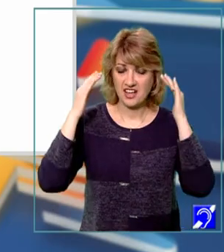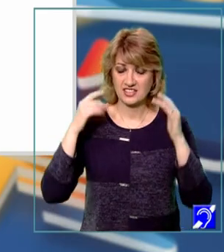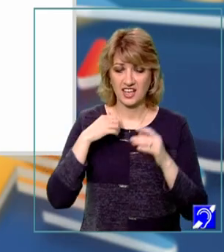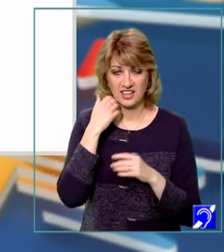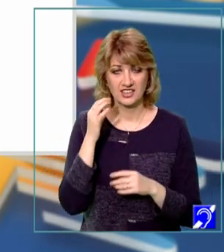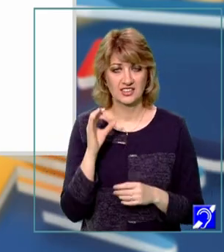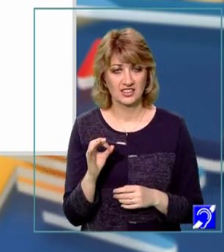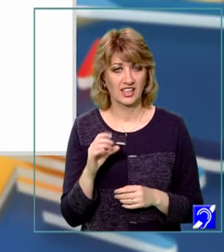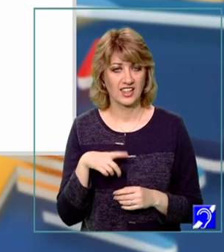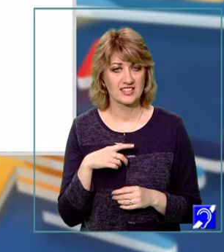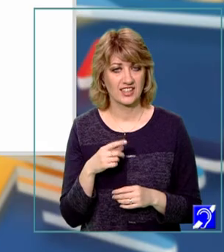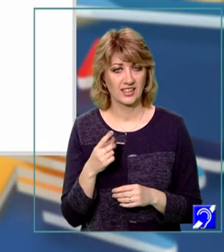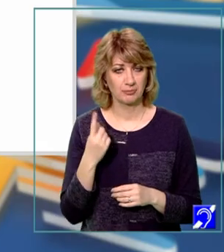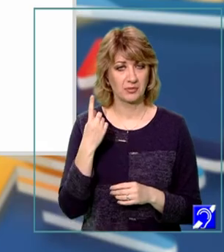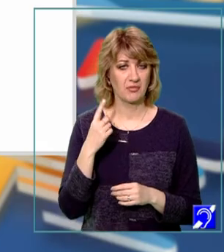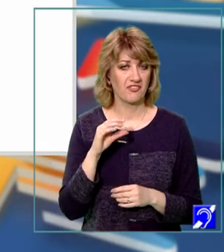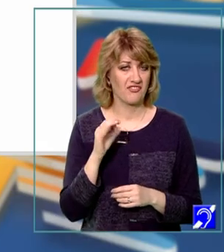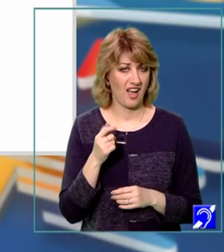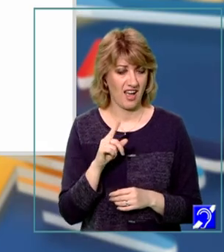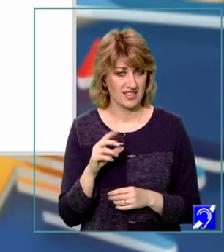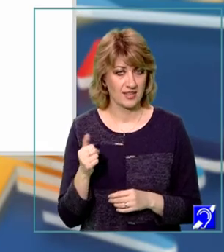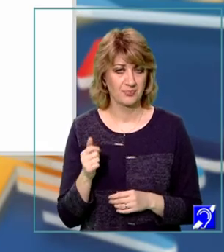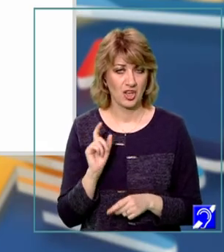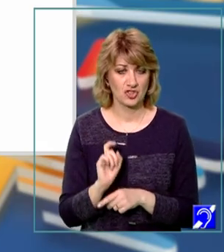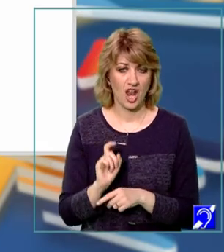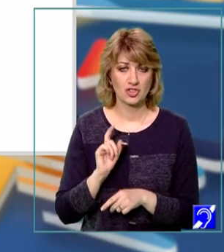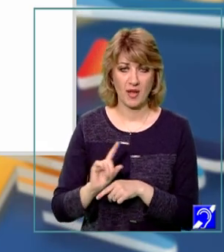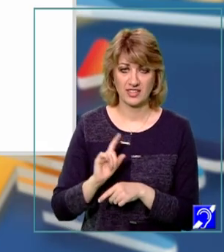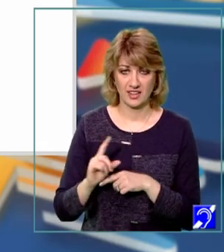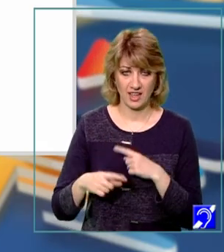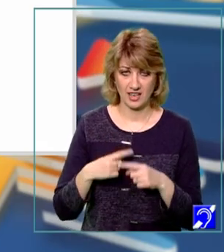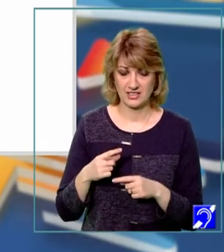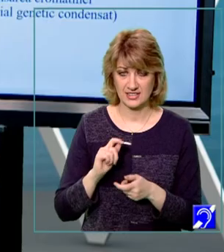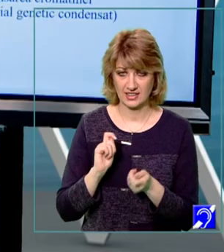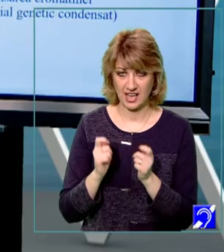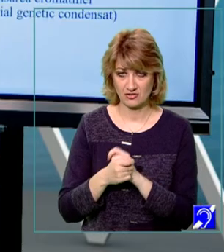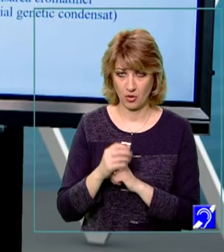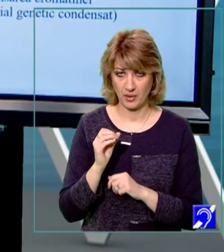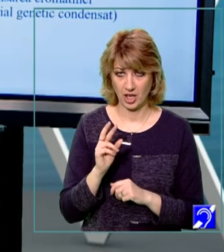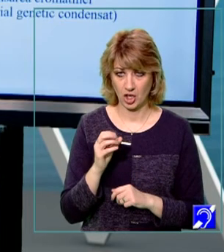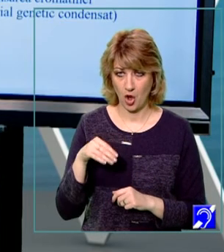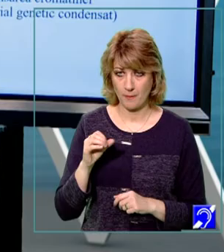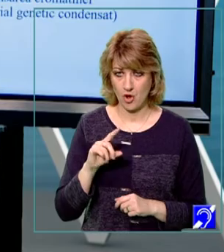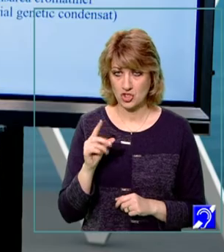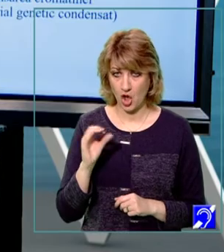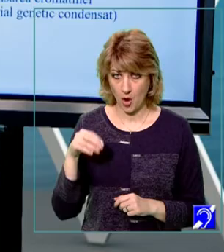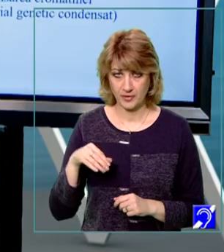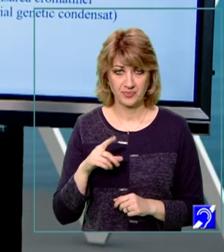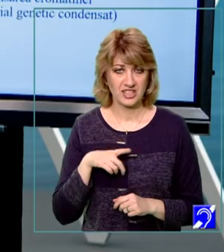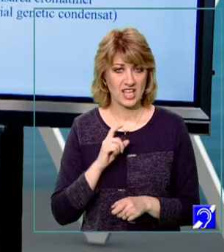în interfază. Același material genetic se transformă în cromozomi. Observăm,